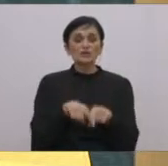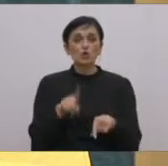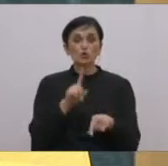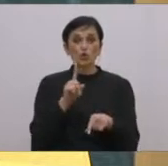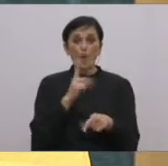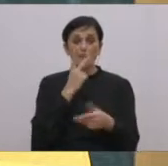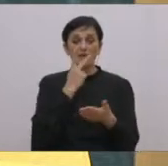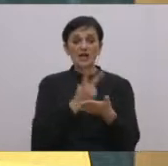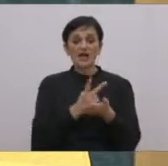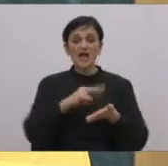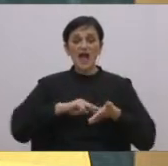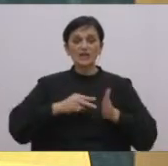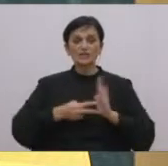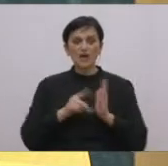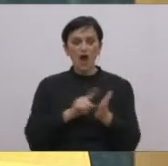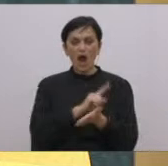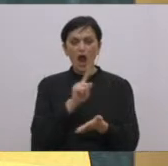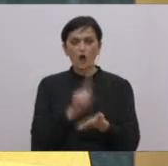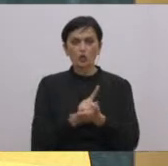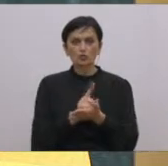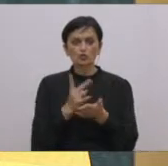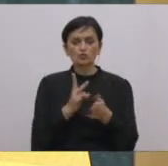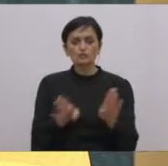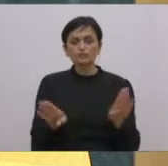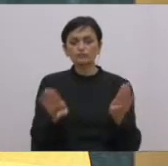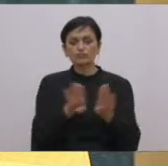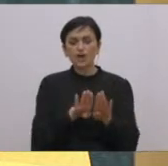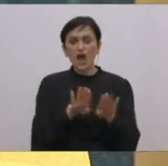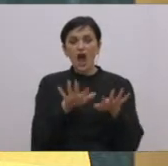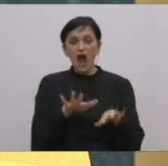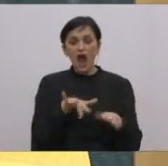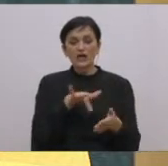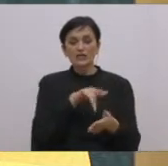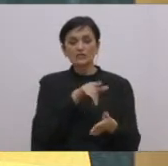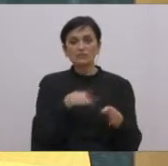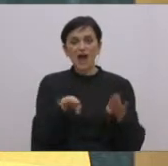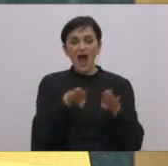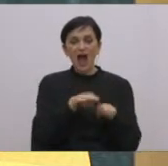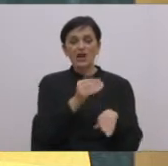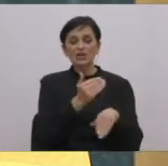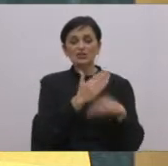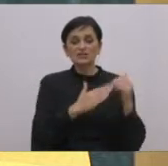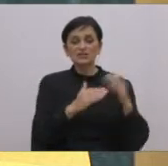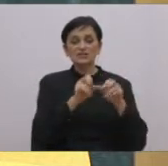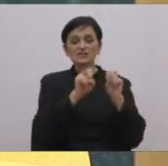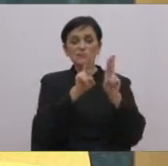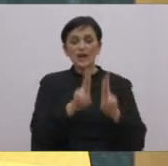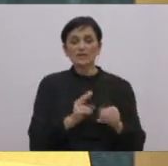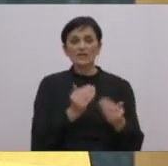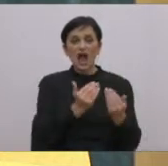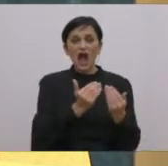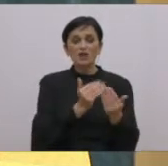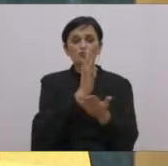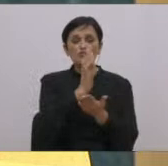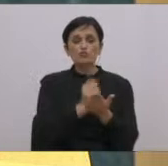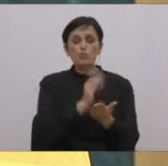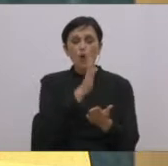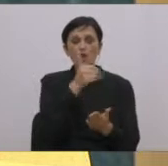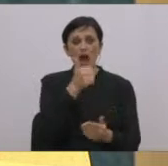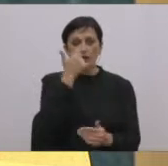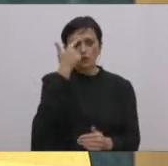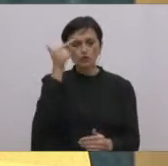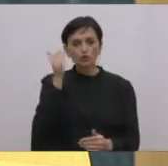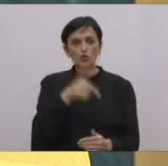ხედვა აუცილებლად გაჯერებული იყოს იმ ადგილობრივი ასე ვთქვათ სპეციფიკის, ადგილობრივი პოტენციალის კარგი ცოდნით და